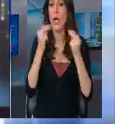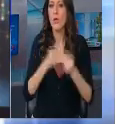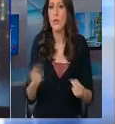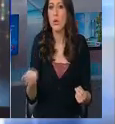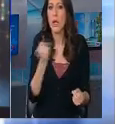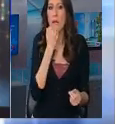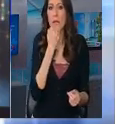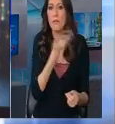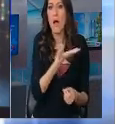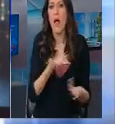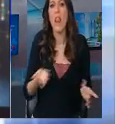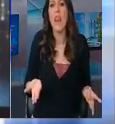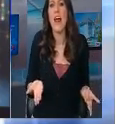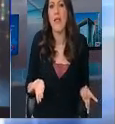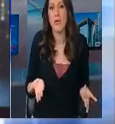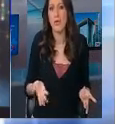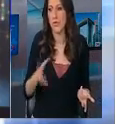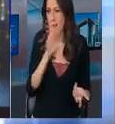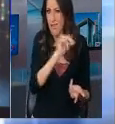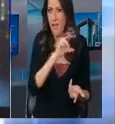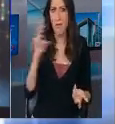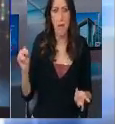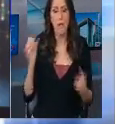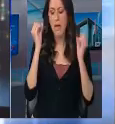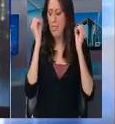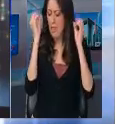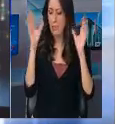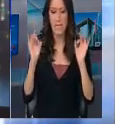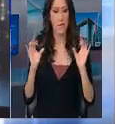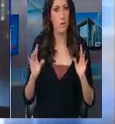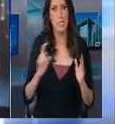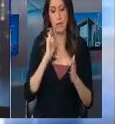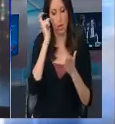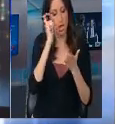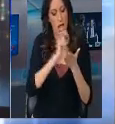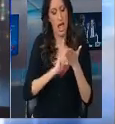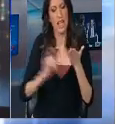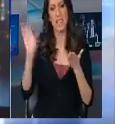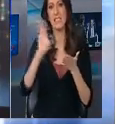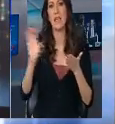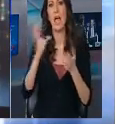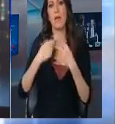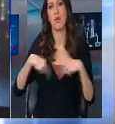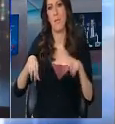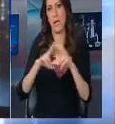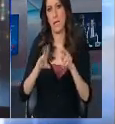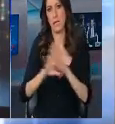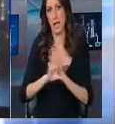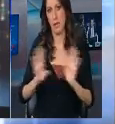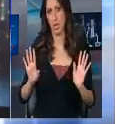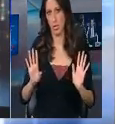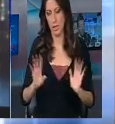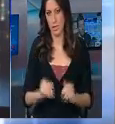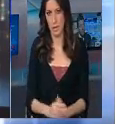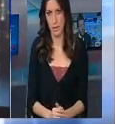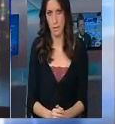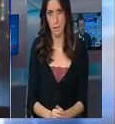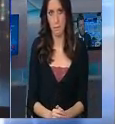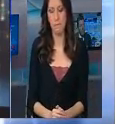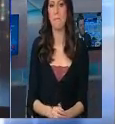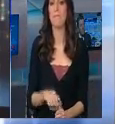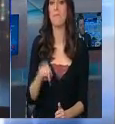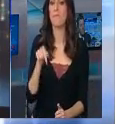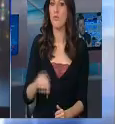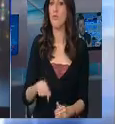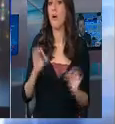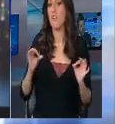τόσο φερέγγιες όσο και το μνημονιακό πρόγραμμα πλαίσιο, το οποίο και περιέχει το περίφημο λάθος του Διεθνούς Νομισματικού Ταμείου και έχει οδηγήσει σε